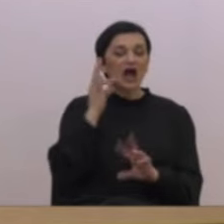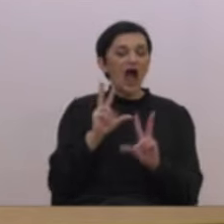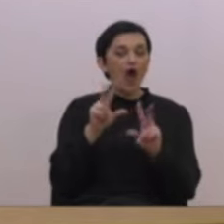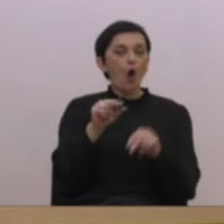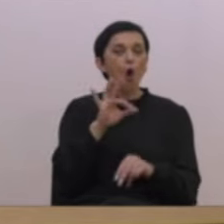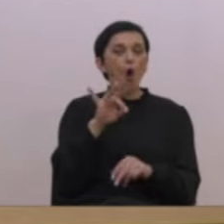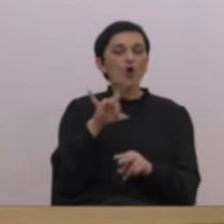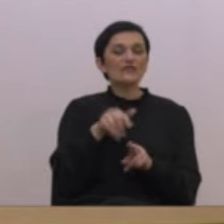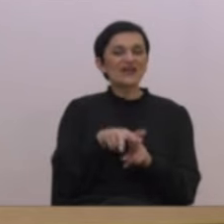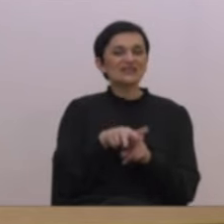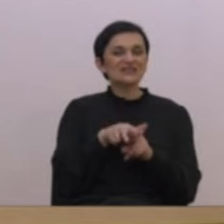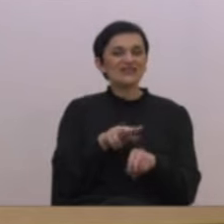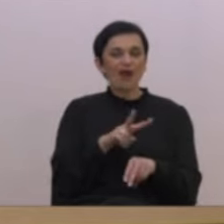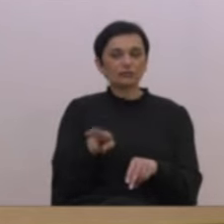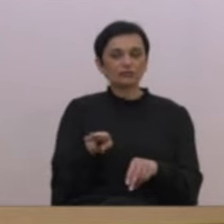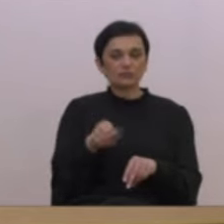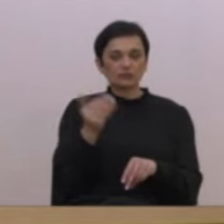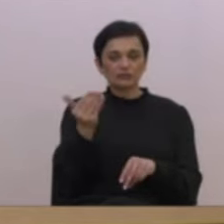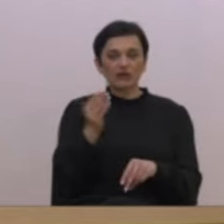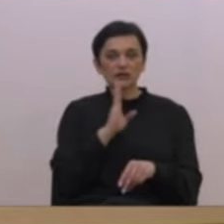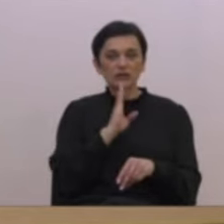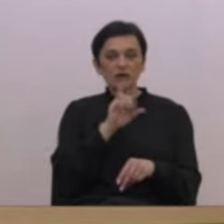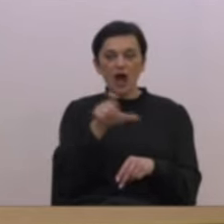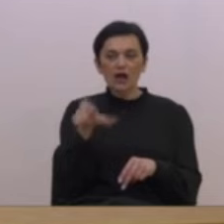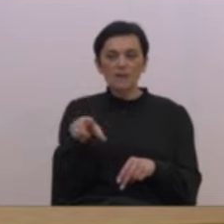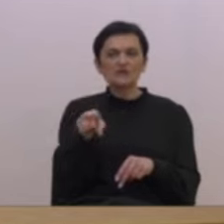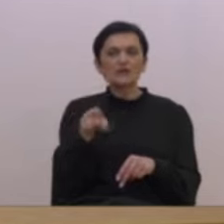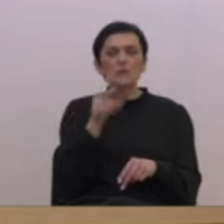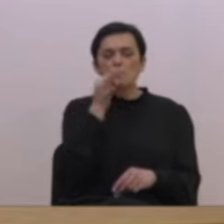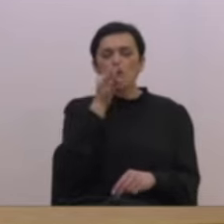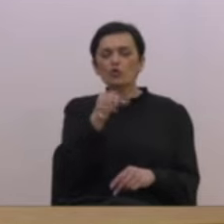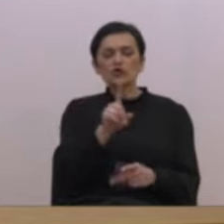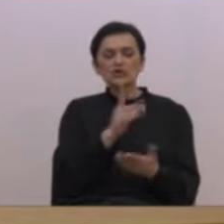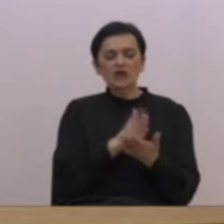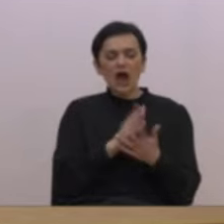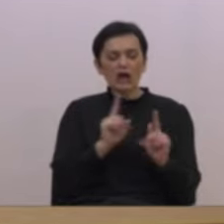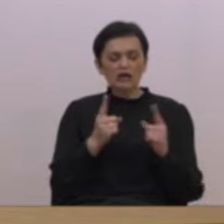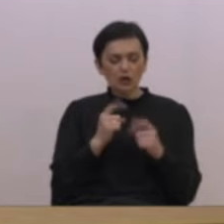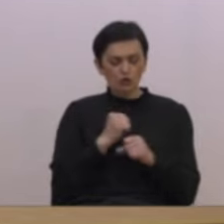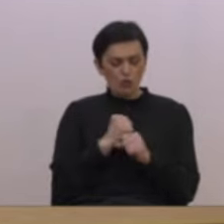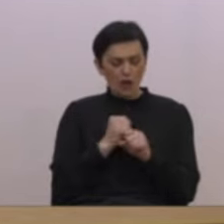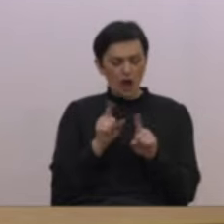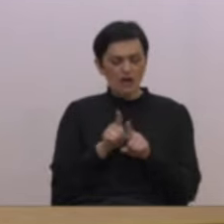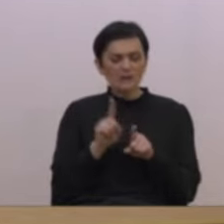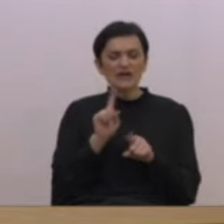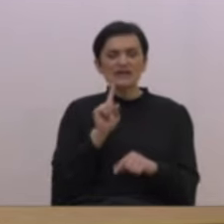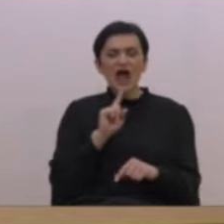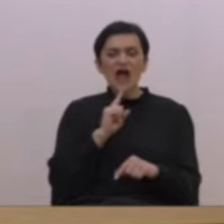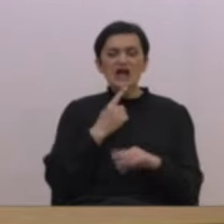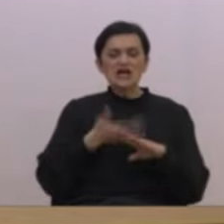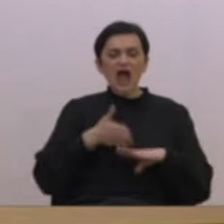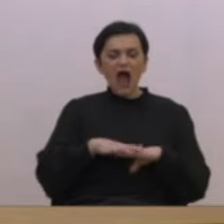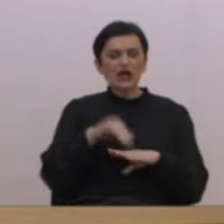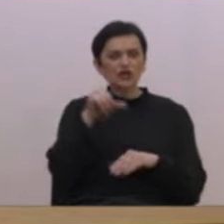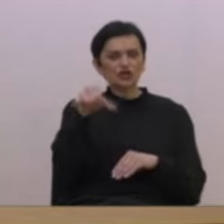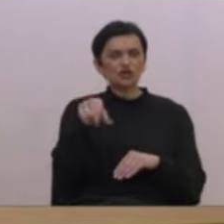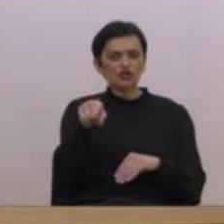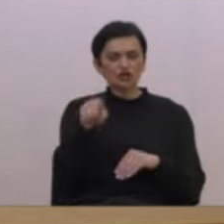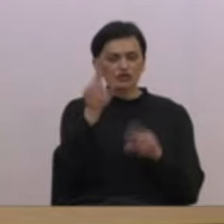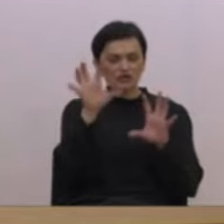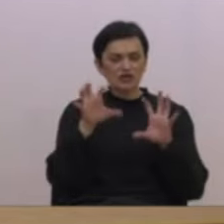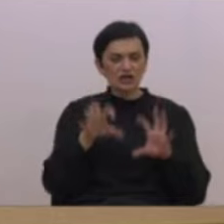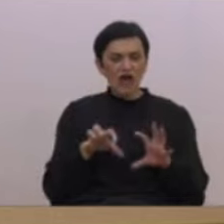ორუელის ცხენივით თქვენს ქალებს. Რა გაქვთ ამაზე პასუხი და რატომ აკეთებთ ამას? Რა გაგიჭირდათ ისეთი, რომ